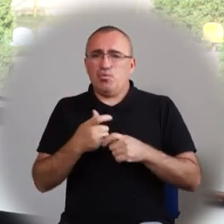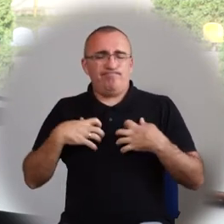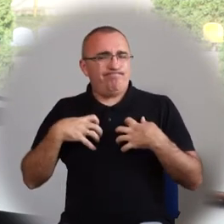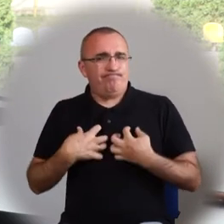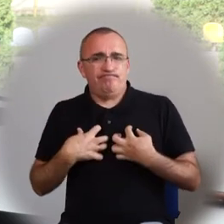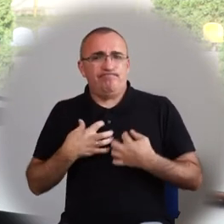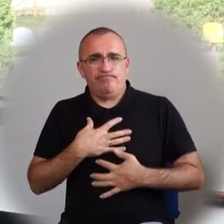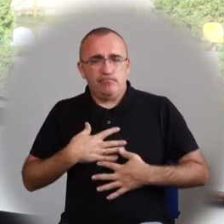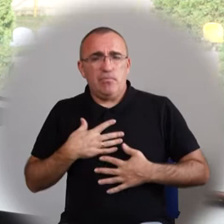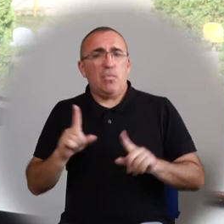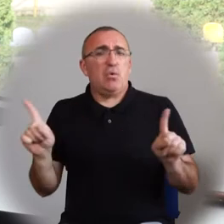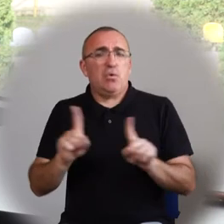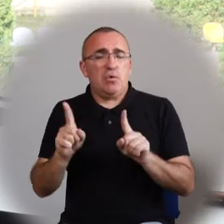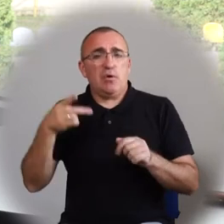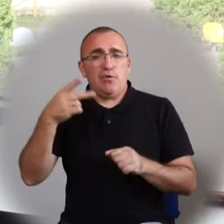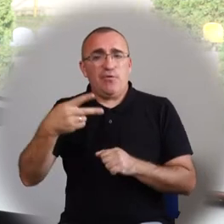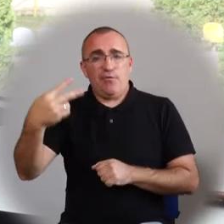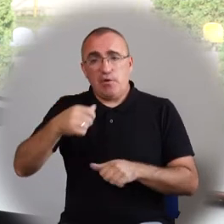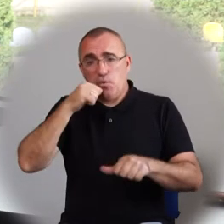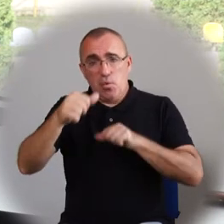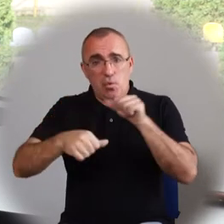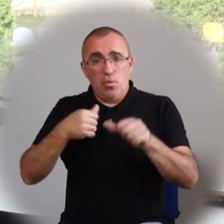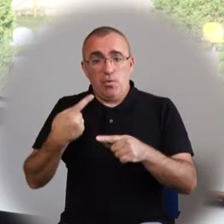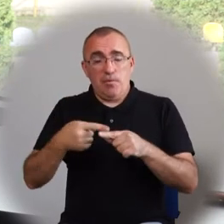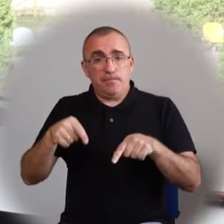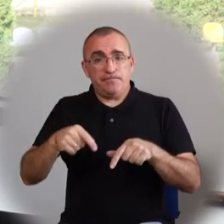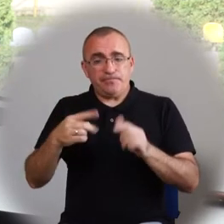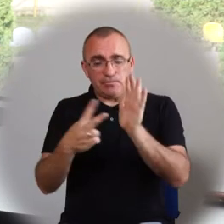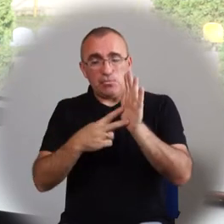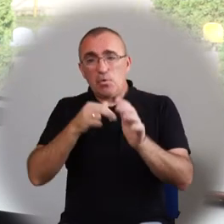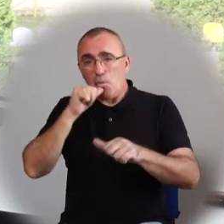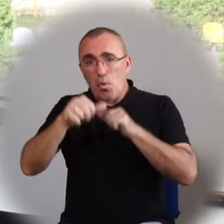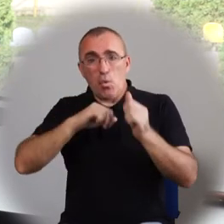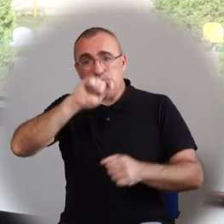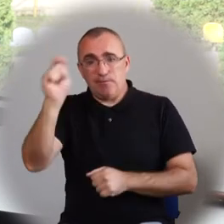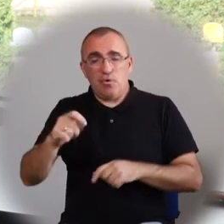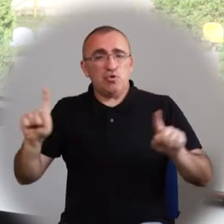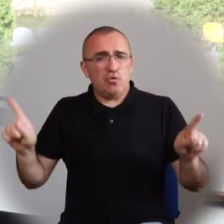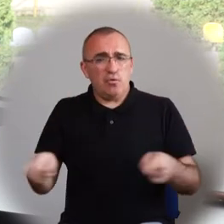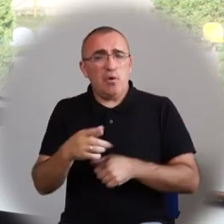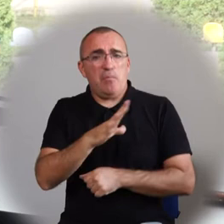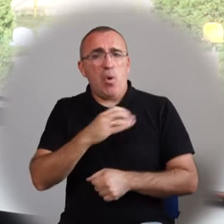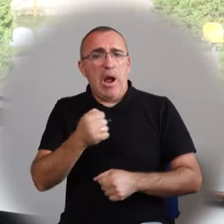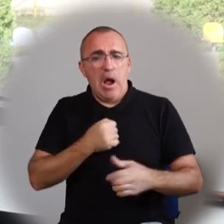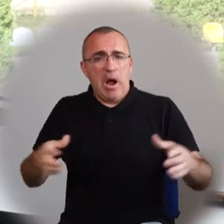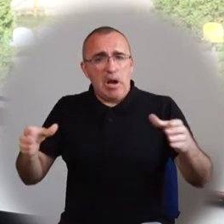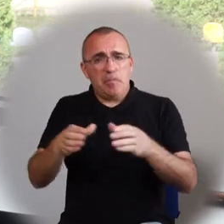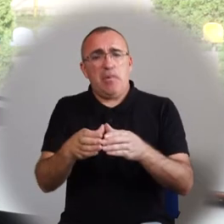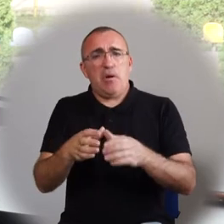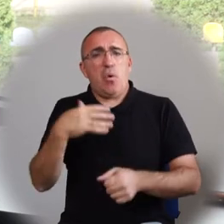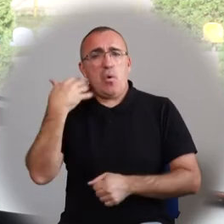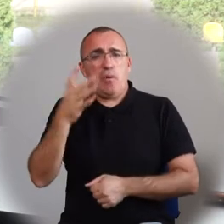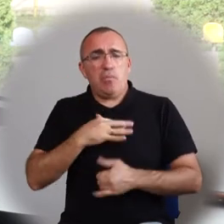мене дуже прикро, що в 2020 році, на сьомому році війни, коли створена